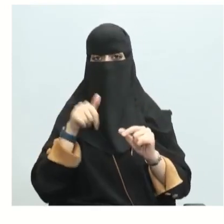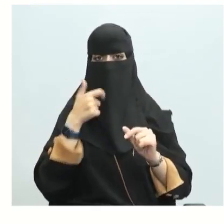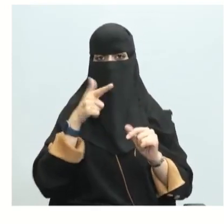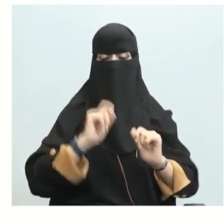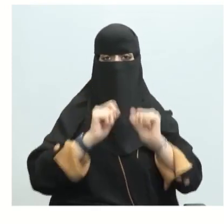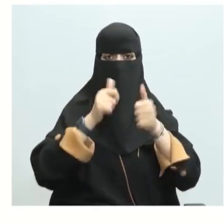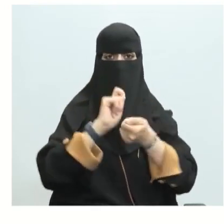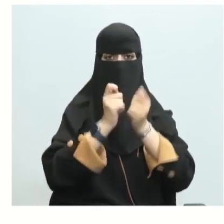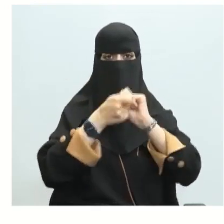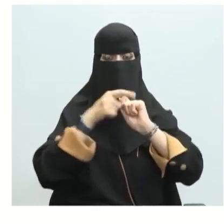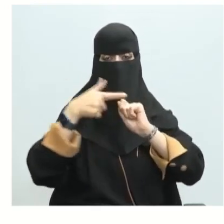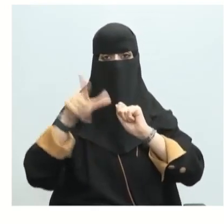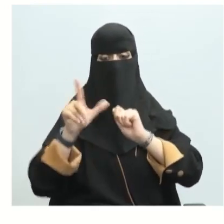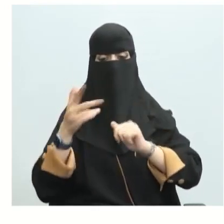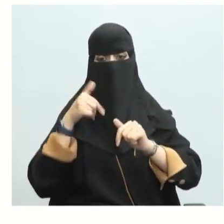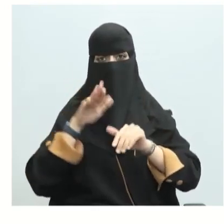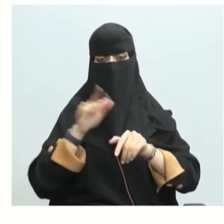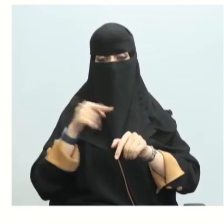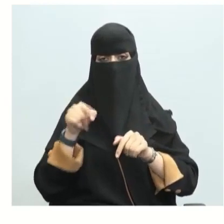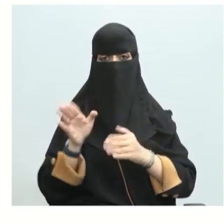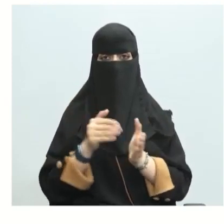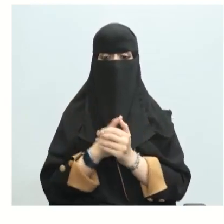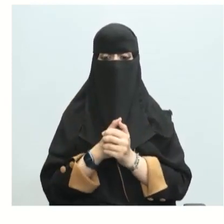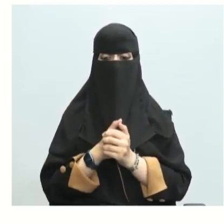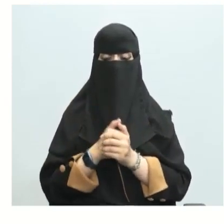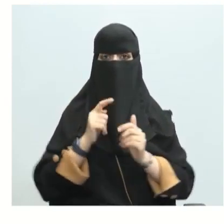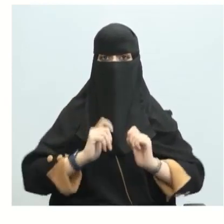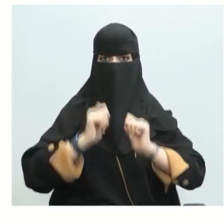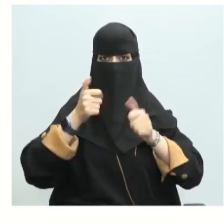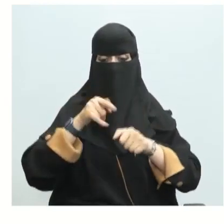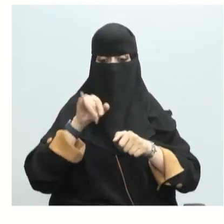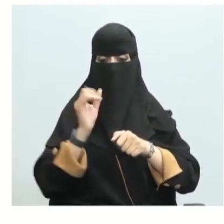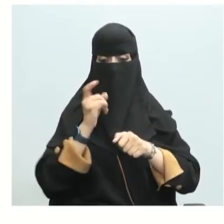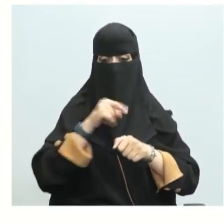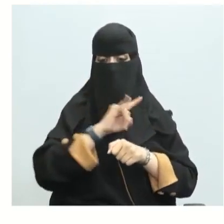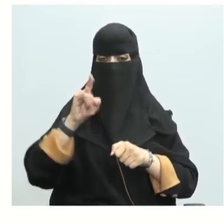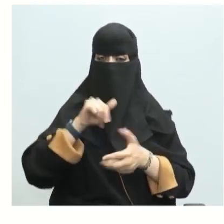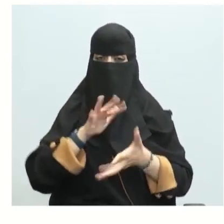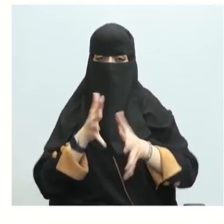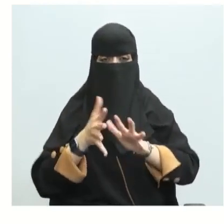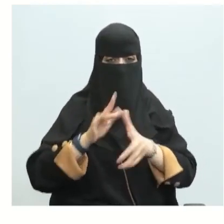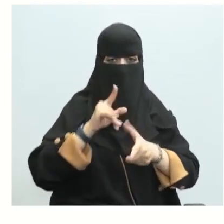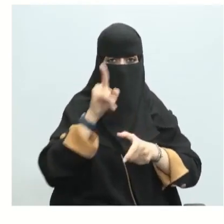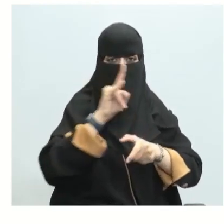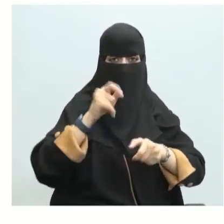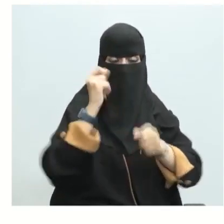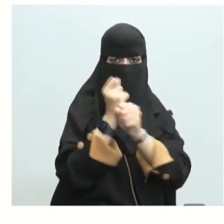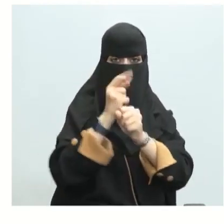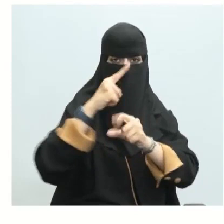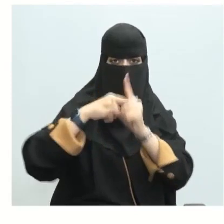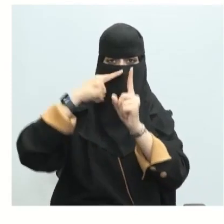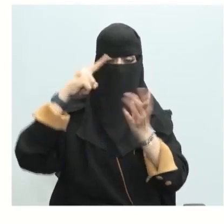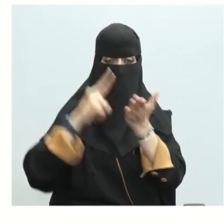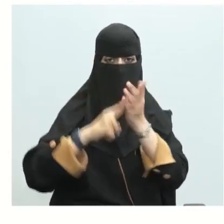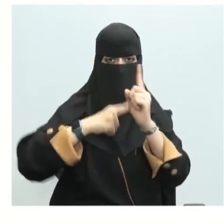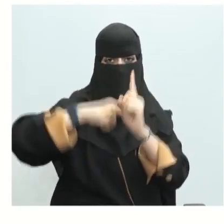وقم بتصحيحها اذا كانت خاطئه يمكن من المستحيل احيانا او من غير العملي ان تقيس التغير